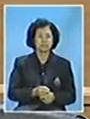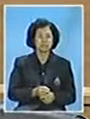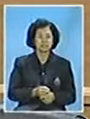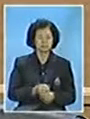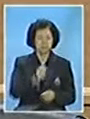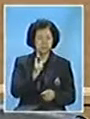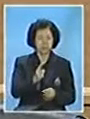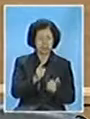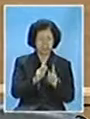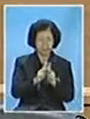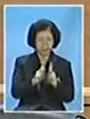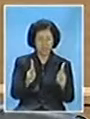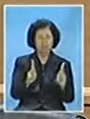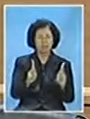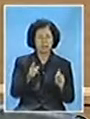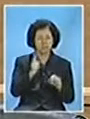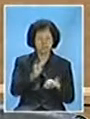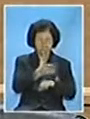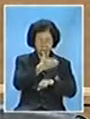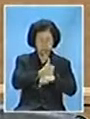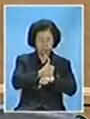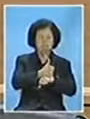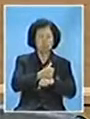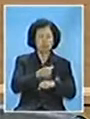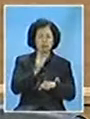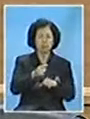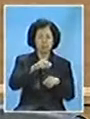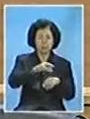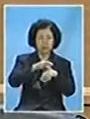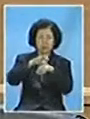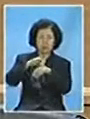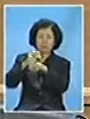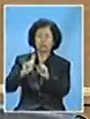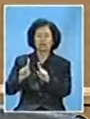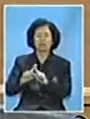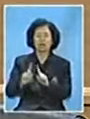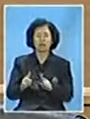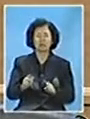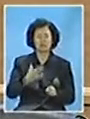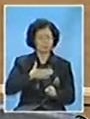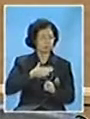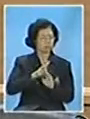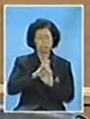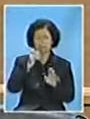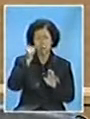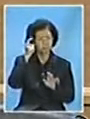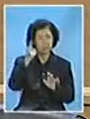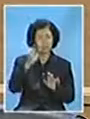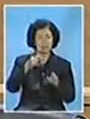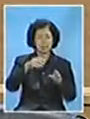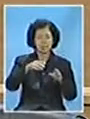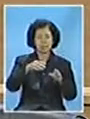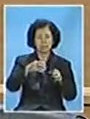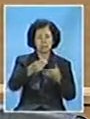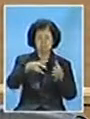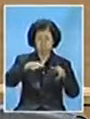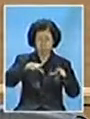พเป็นกรรมการเป็นนายกเป็นตำแหน่งต่างๆผมไม่เข้าใจว่าภาคประชาชนไปยอมได้ยังไง